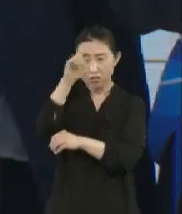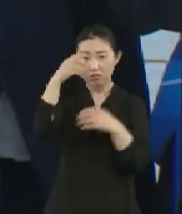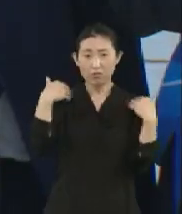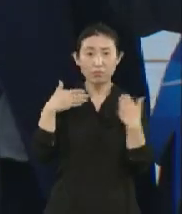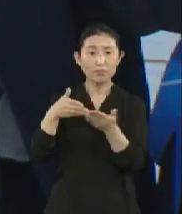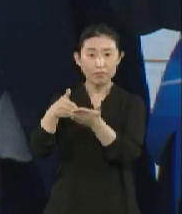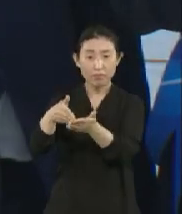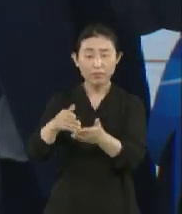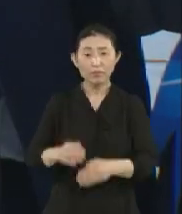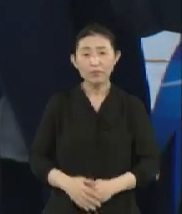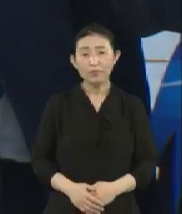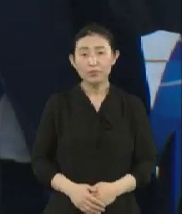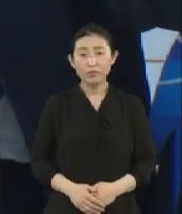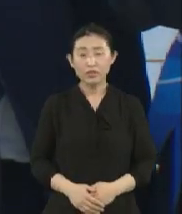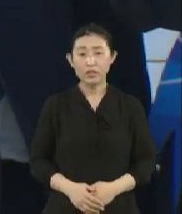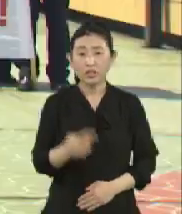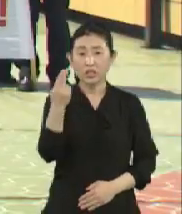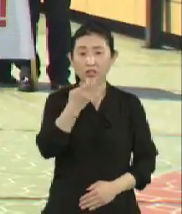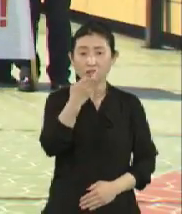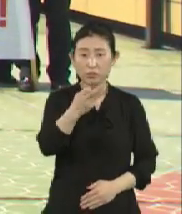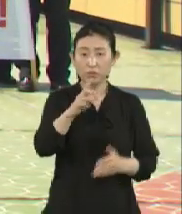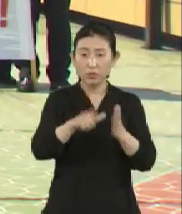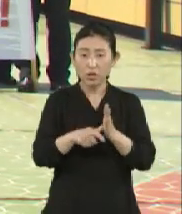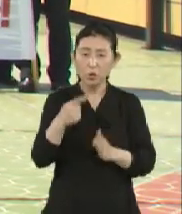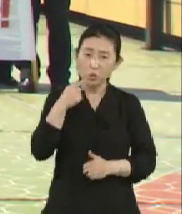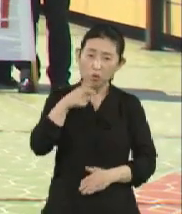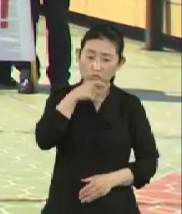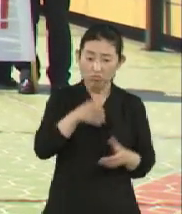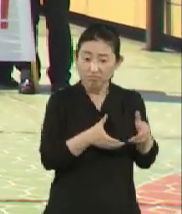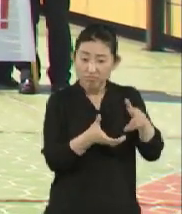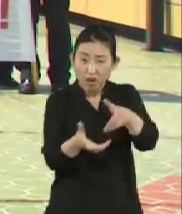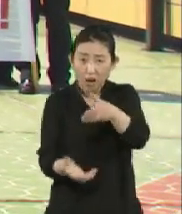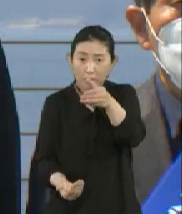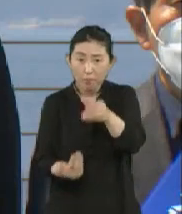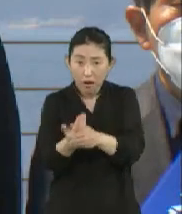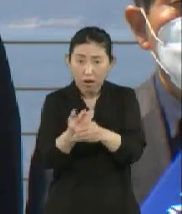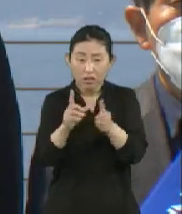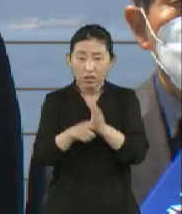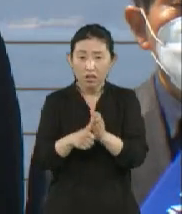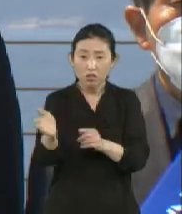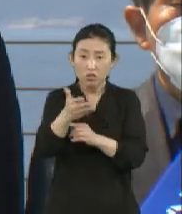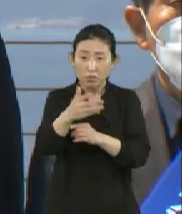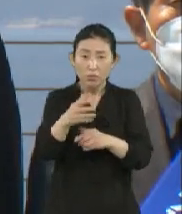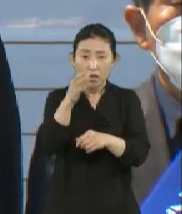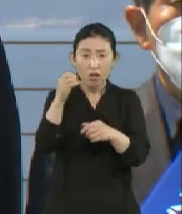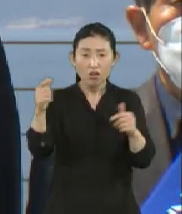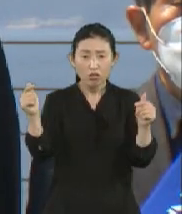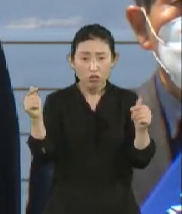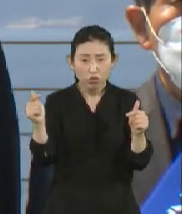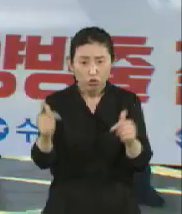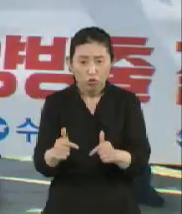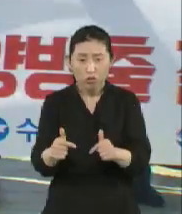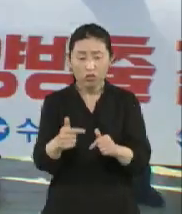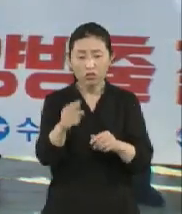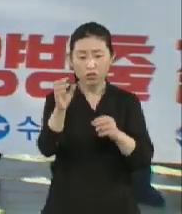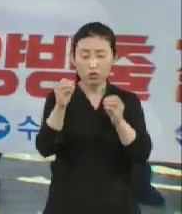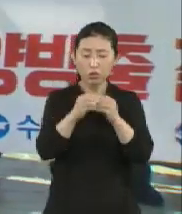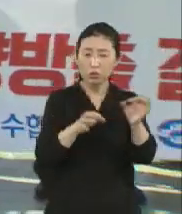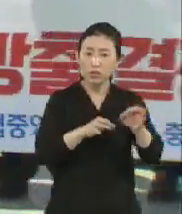정부에 촉구했습니다. 지난 2013년 방사능 오염수 배출 논란 당시 수산물 소비가 재래시장은